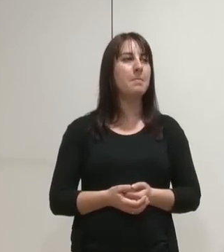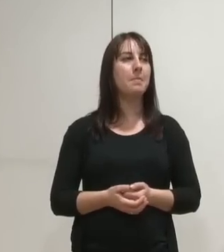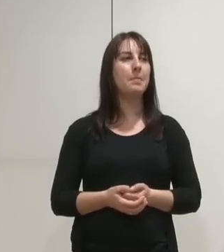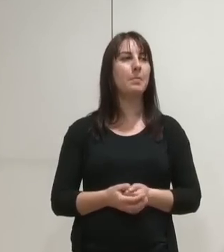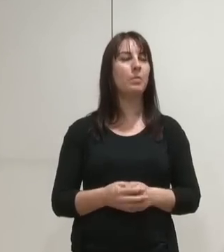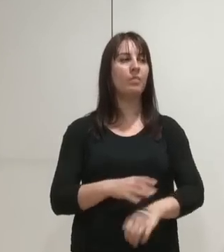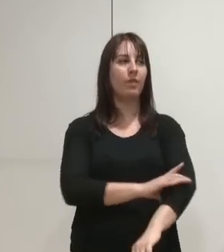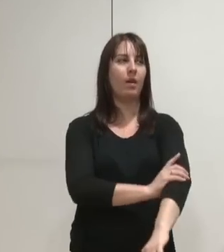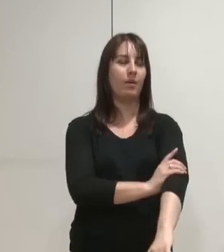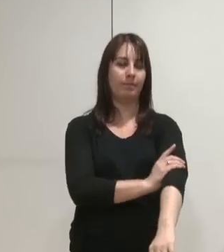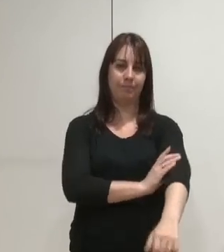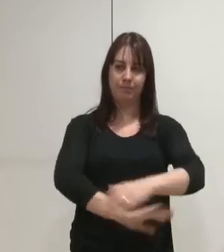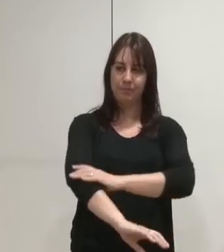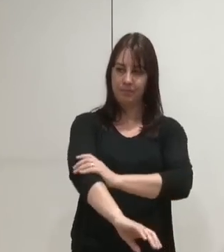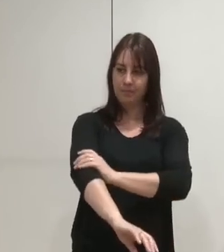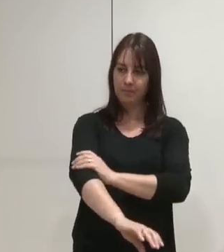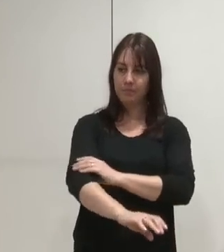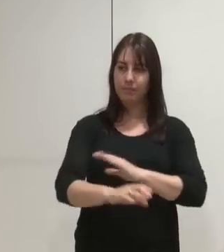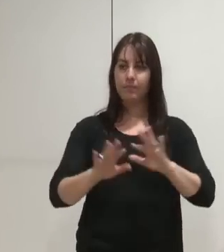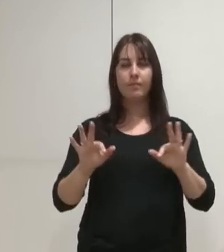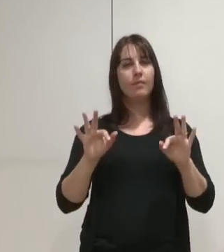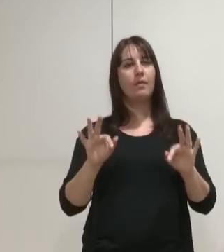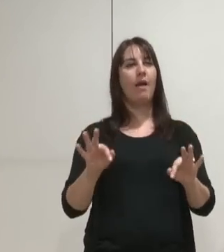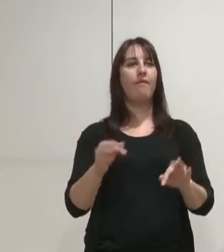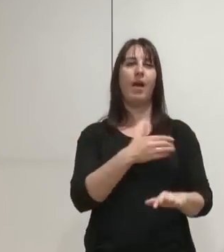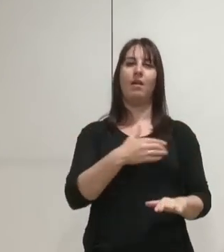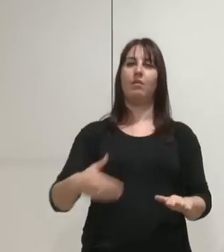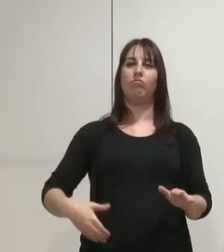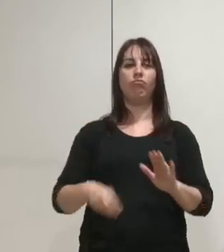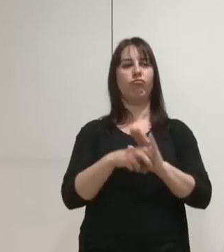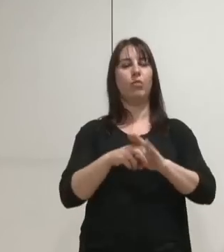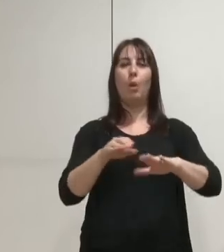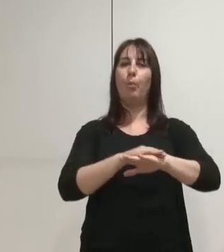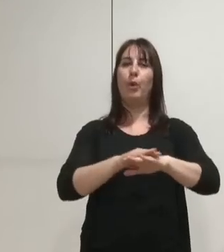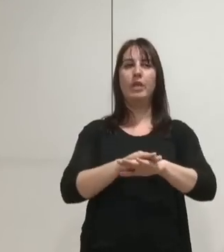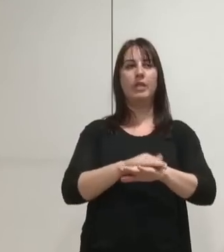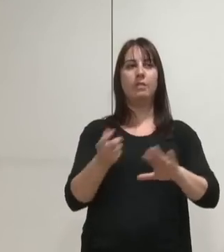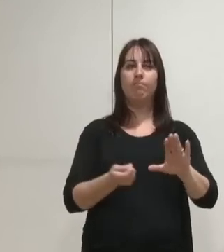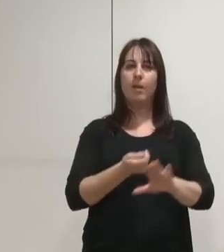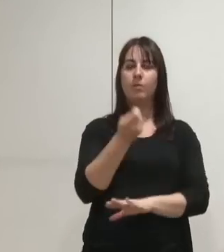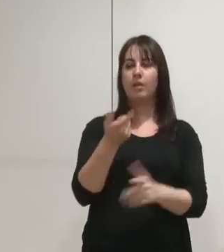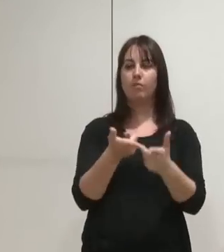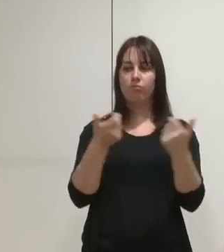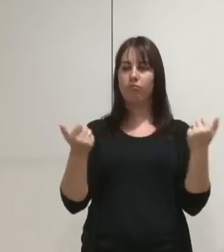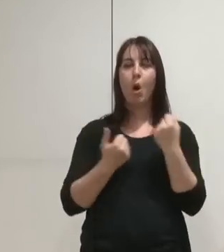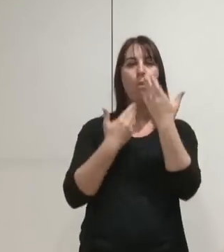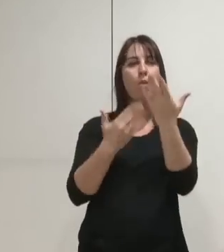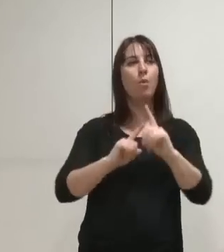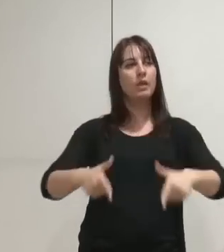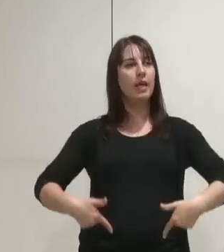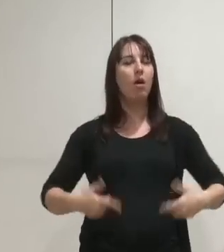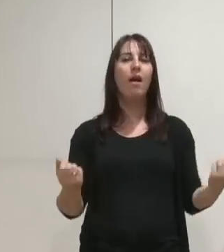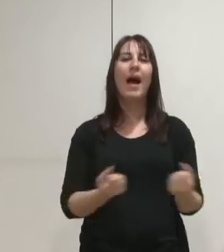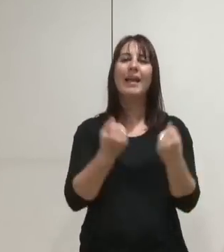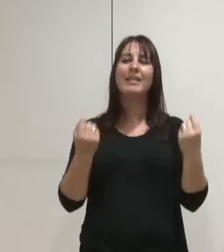bien donc dans le cadre de sa politique éducative la ville de grenom propose aux enfants scolarisés des prestations et des activités qui